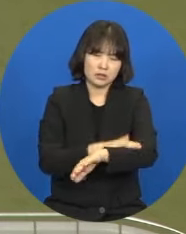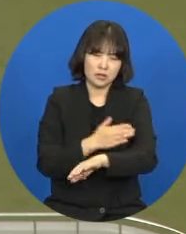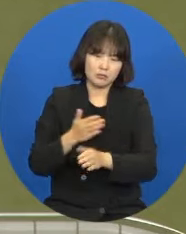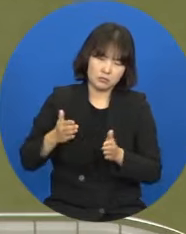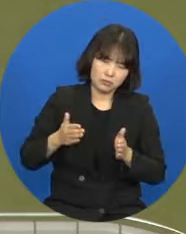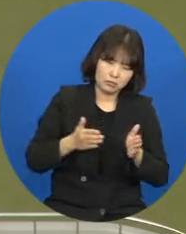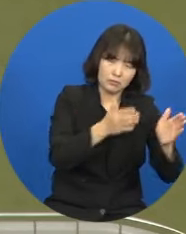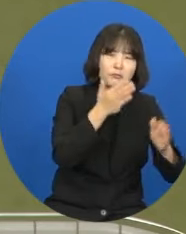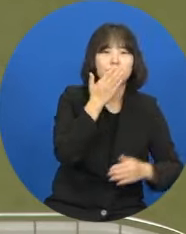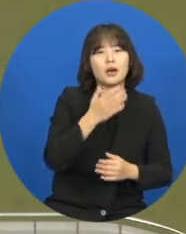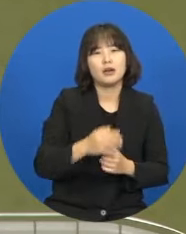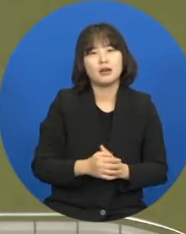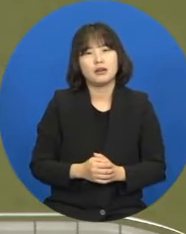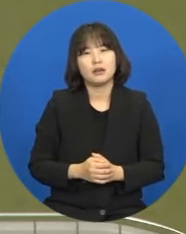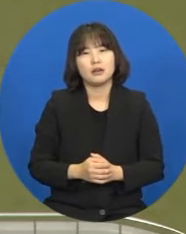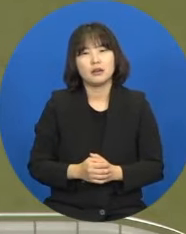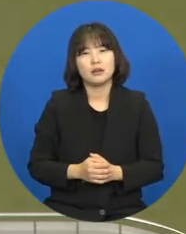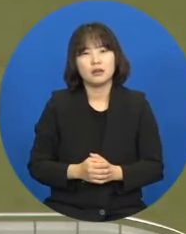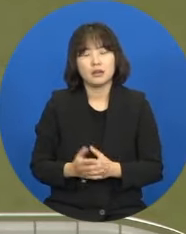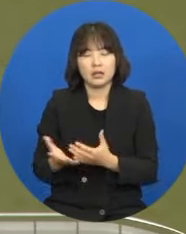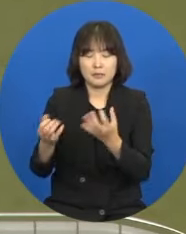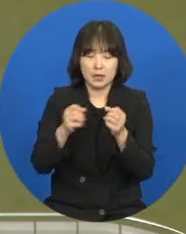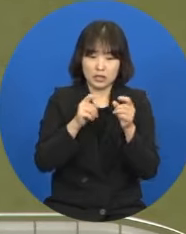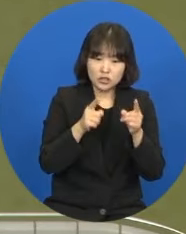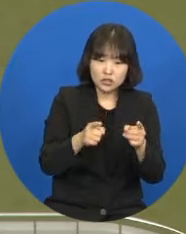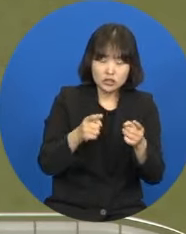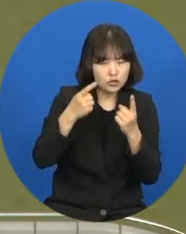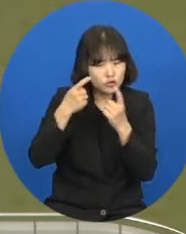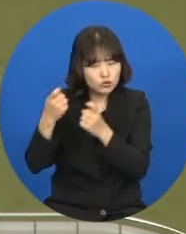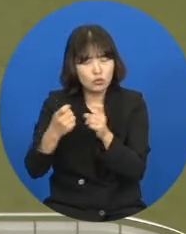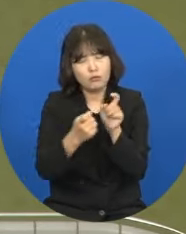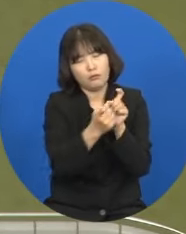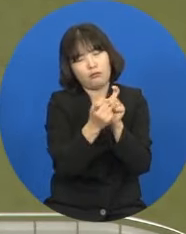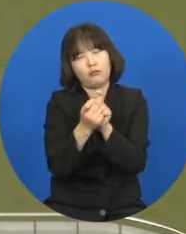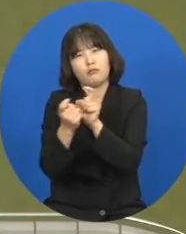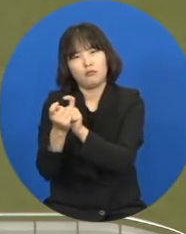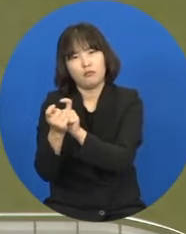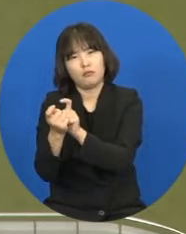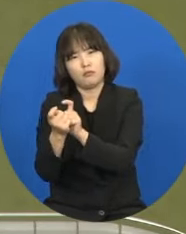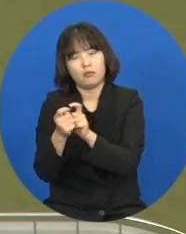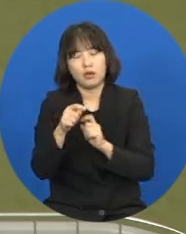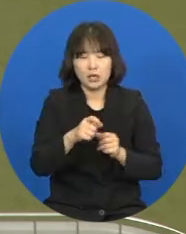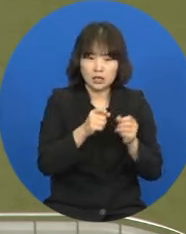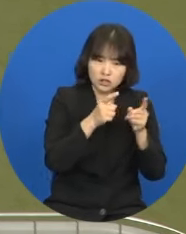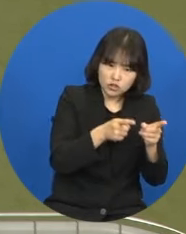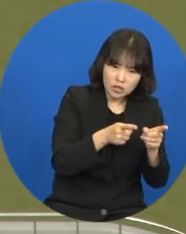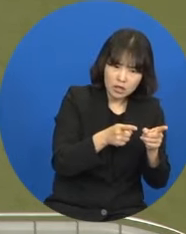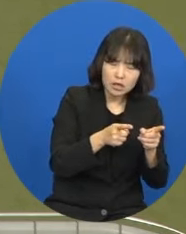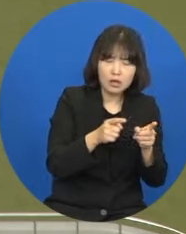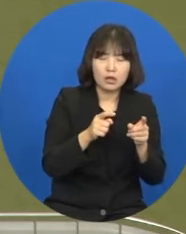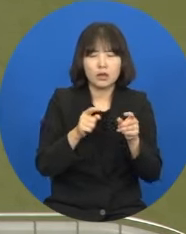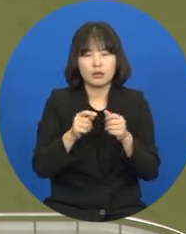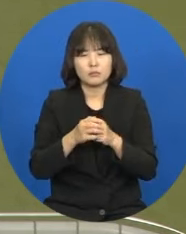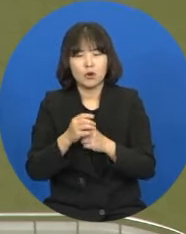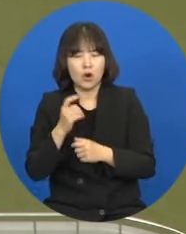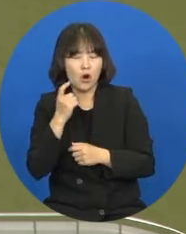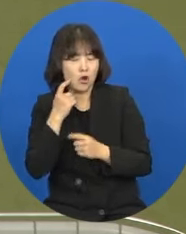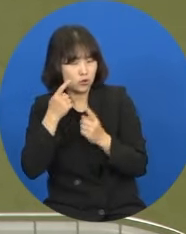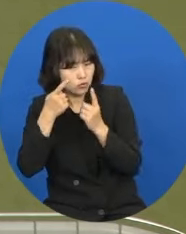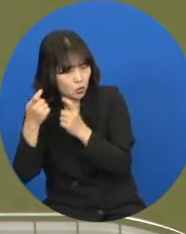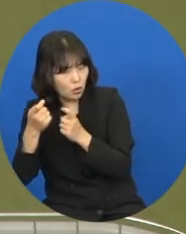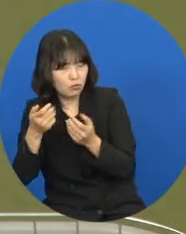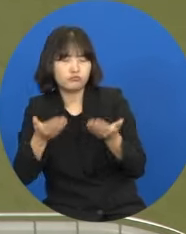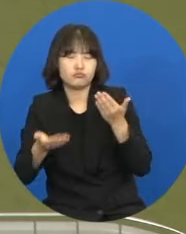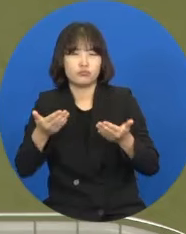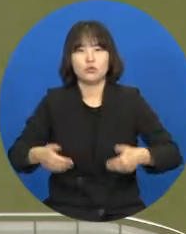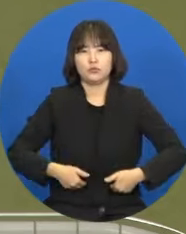거예요 숱한 기회들과 유혹들을 우리는 마주합니다 이것이 기회인지 유혹인지 분별해야 되거든요 러면